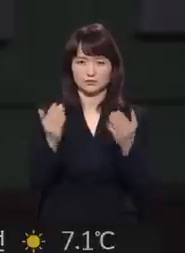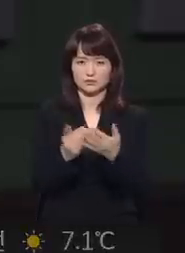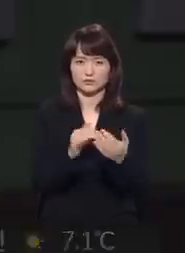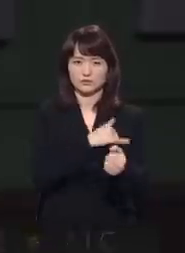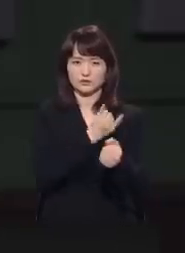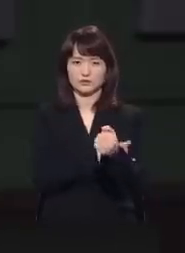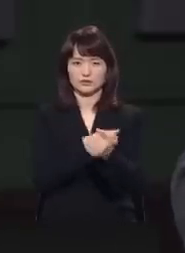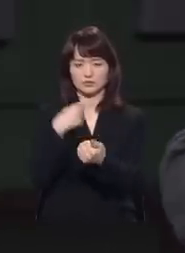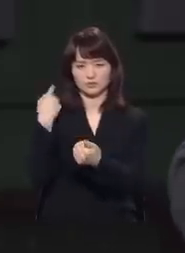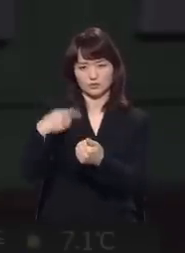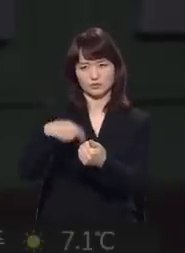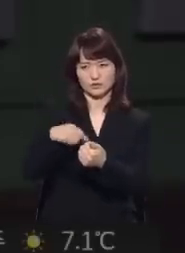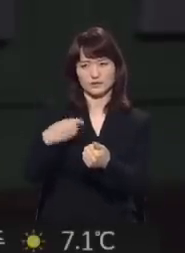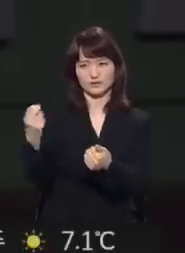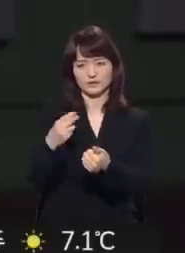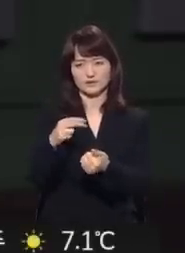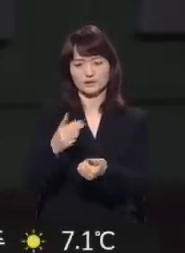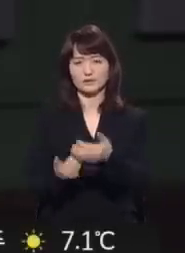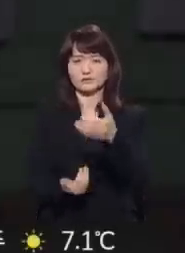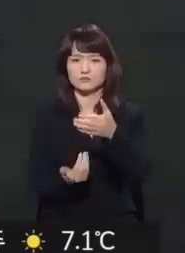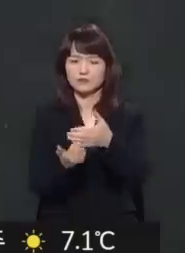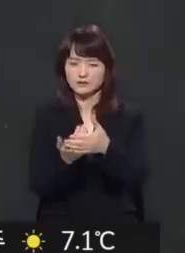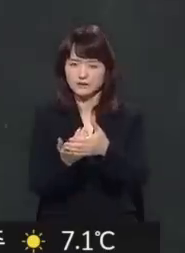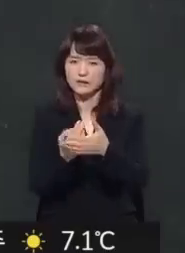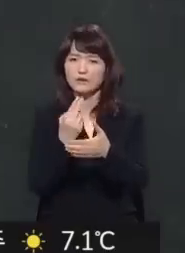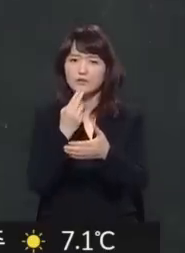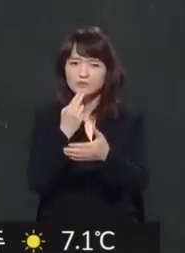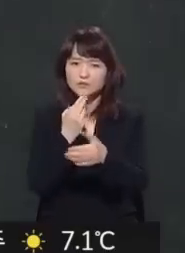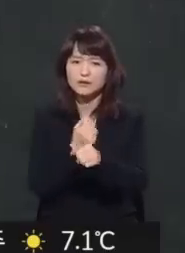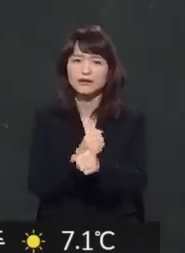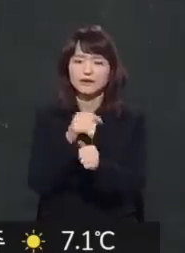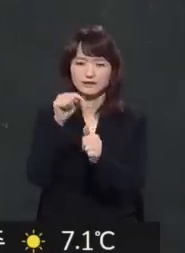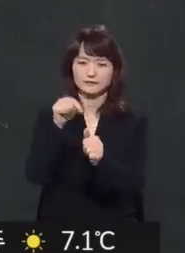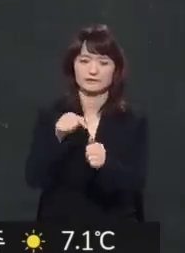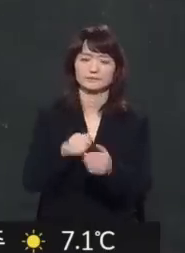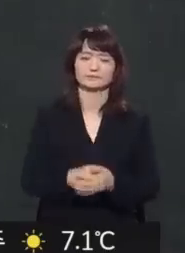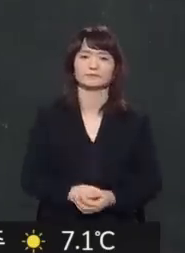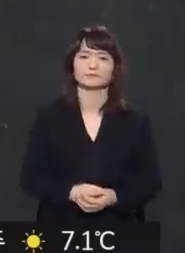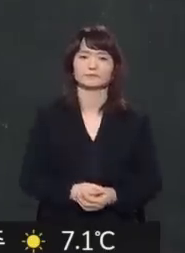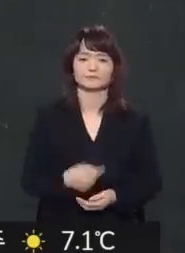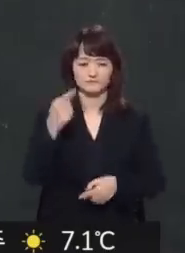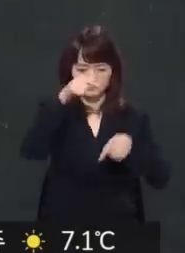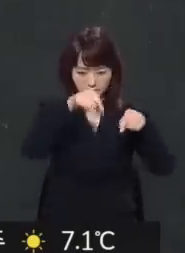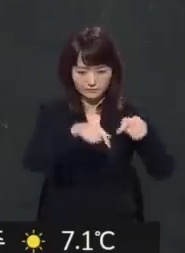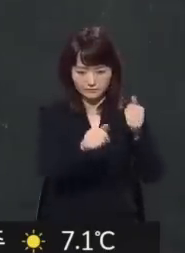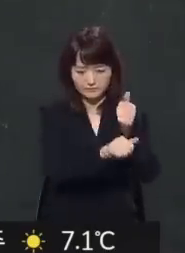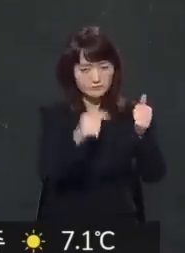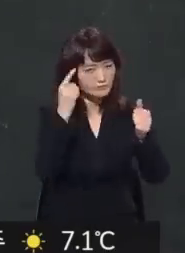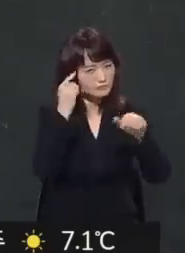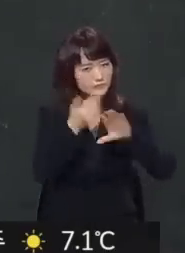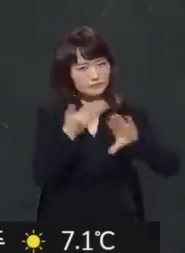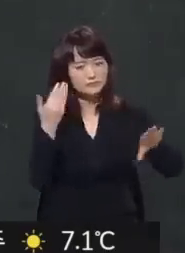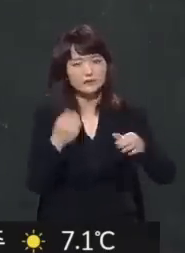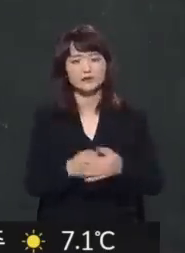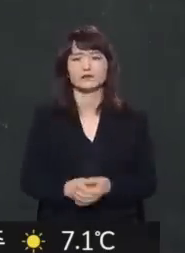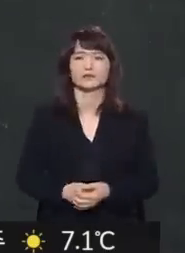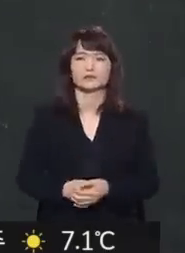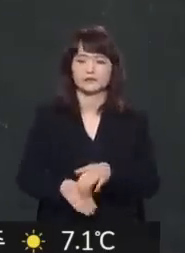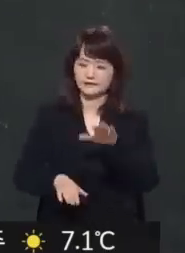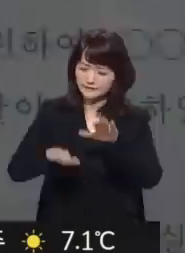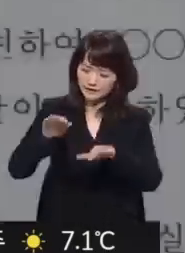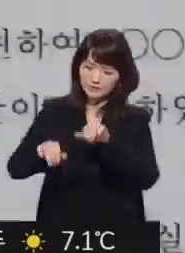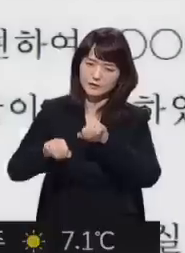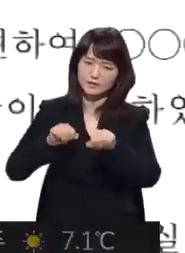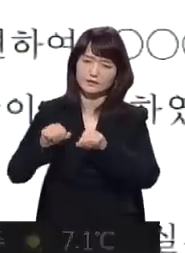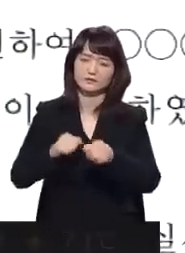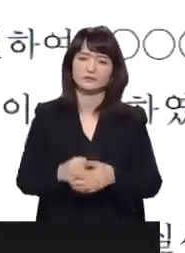등이 재발 방지대책 수립하라 이렇게 권고를 했습니다 인권인은 면접 위원 의도와 무관하게 이게 차별 행위에 해당한다고 판단을 한 건데요